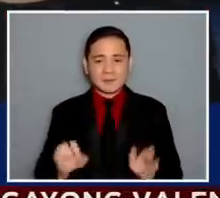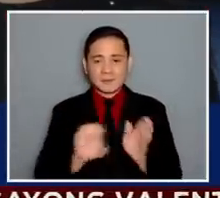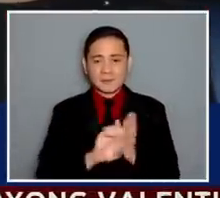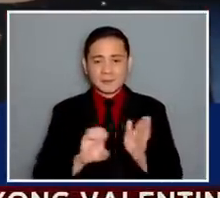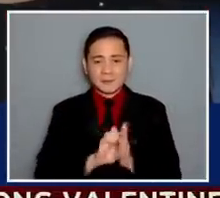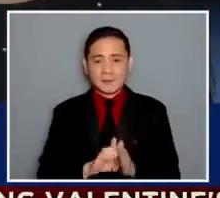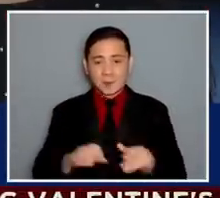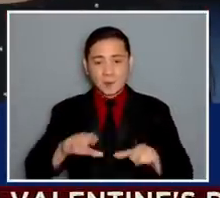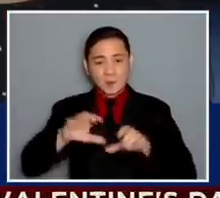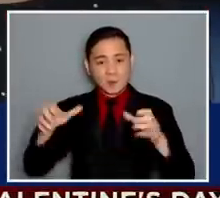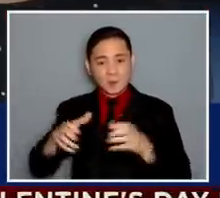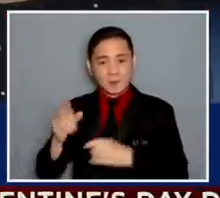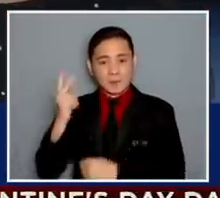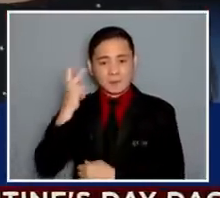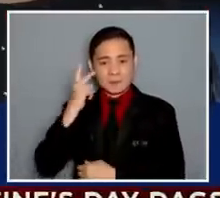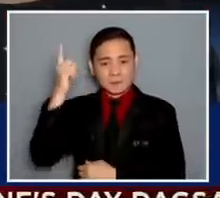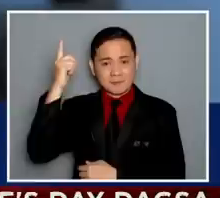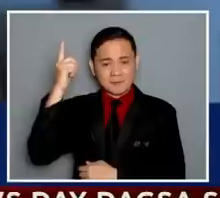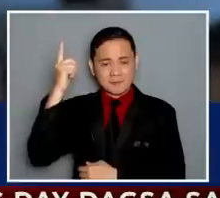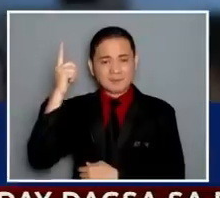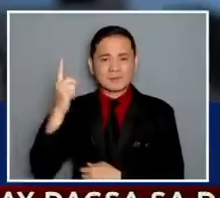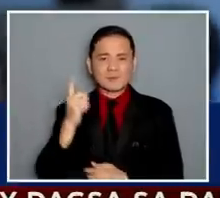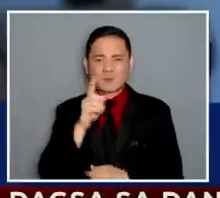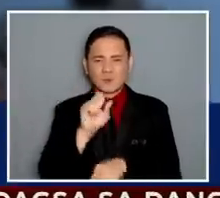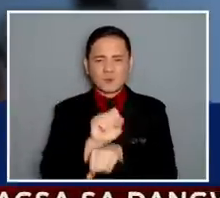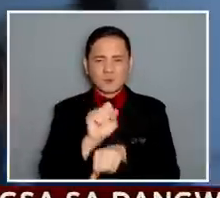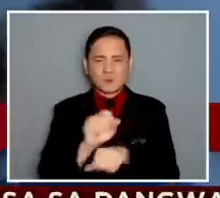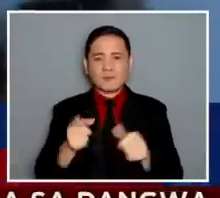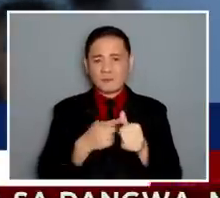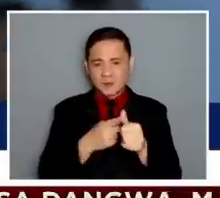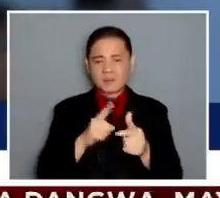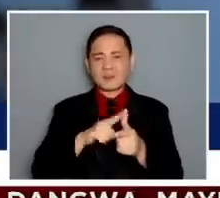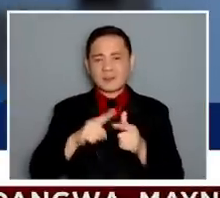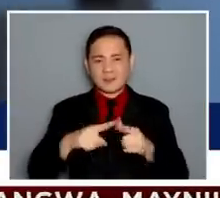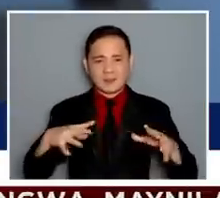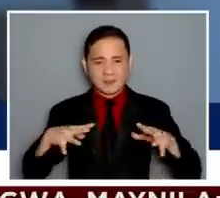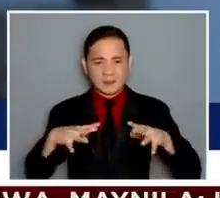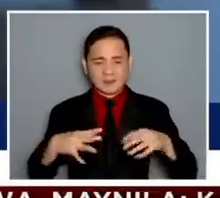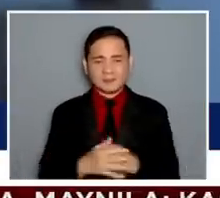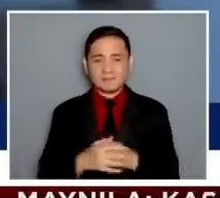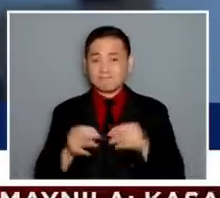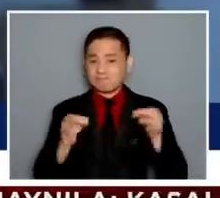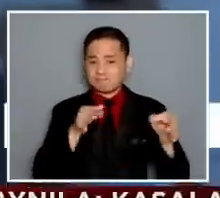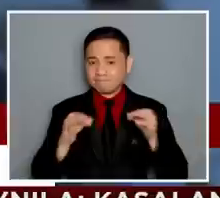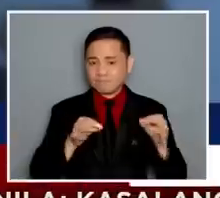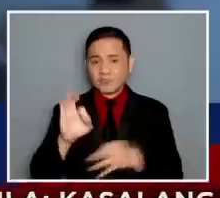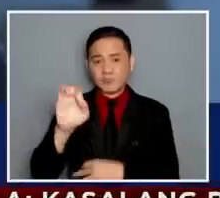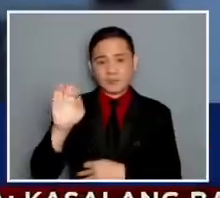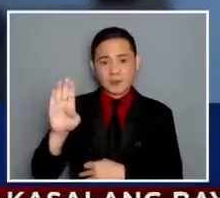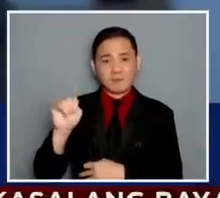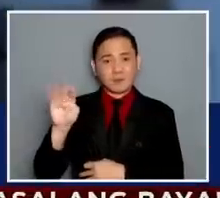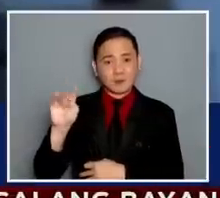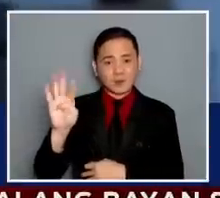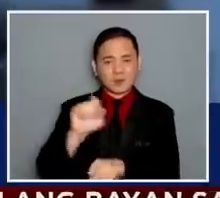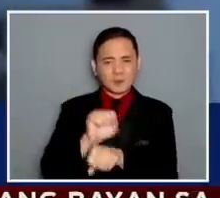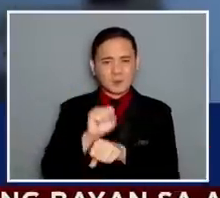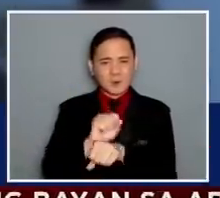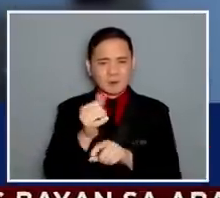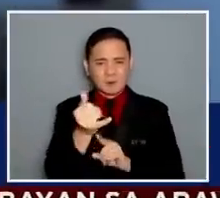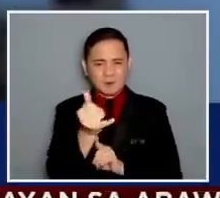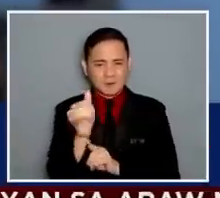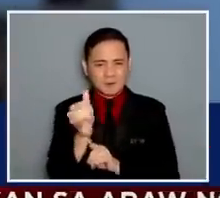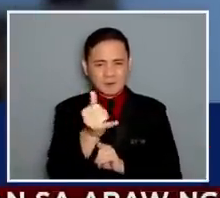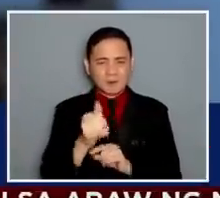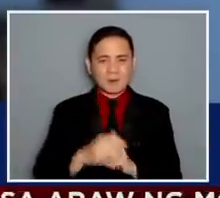muna bago date, tulad ni Su Ramirez. Nagta-taping kami ng Feb 14, opo. Pero si Javi, I think,